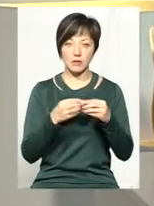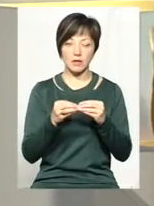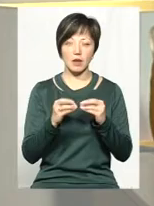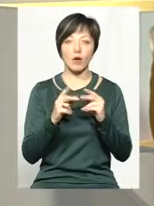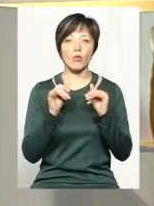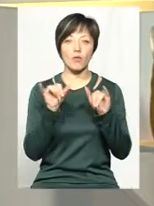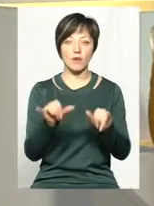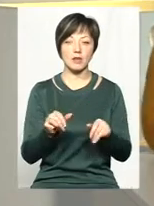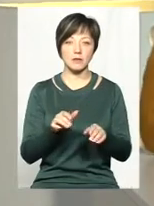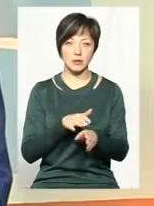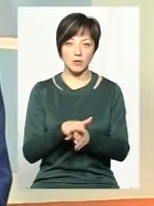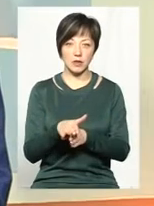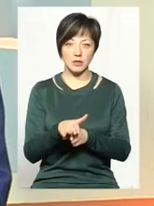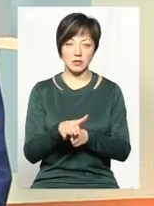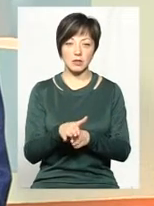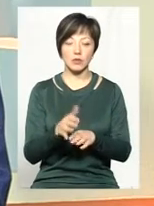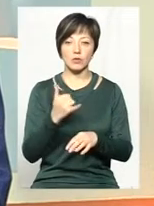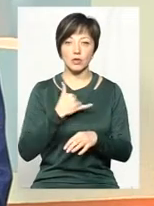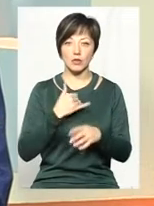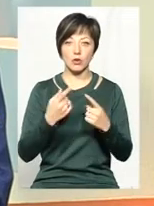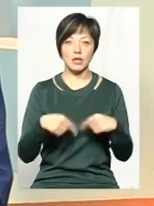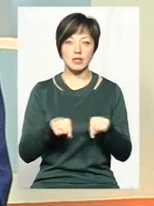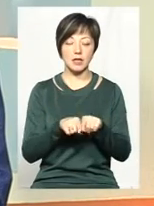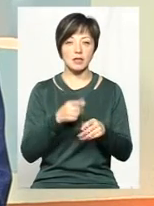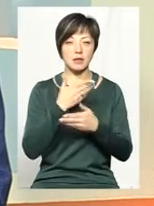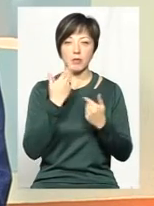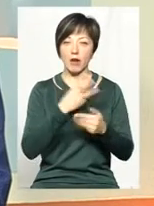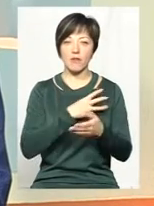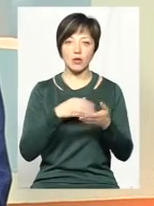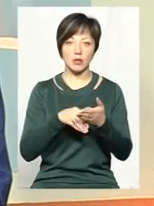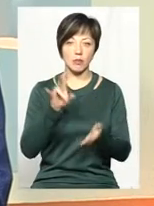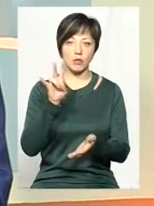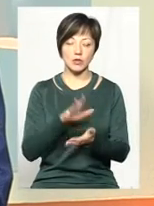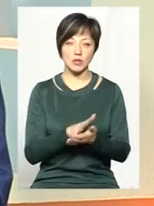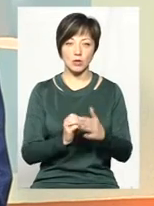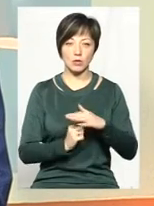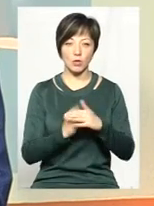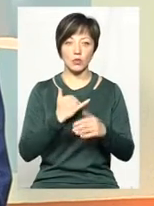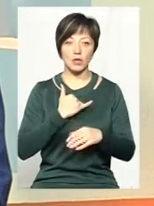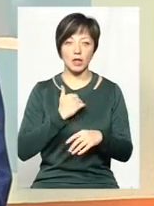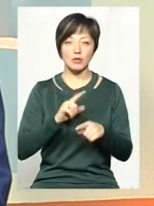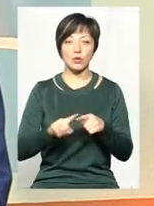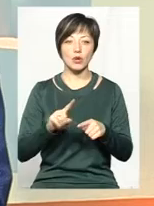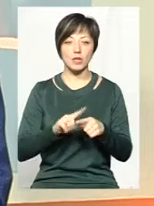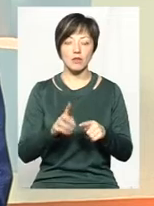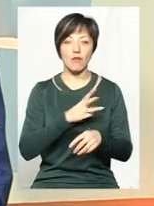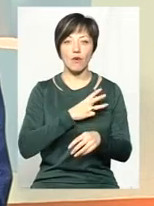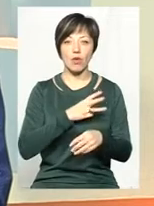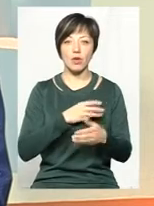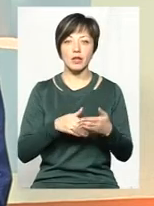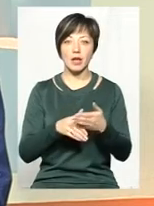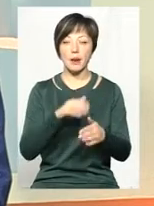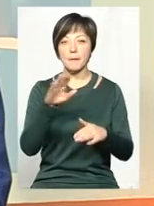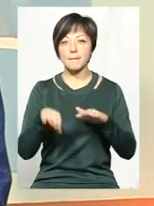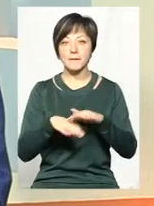у вас це відбувається? Ну, в нашій організації немає волонтерів на постійній основі. Угу. У нас, скоріше, волонтери під